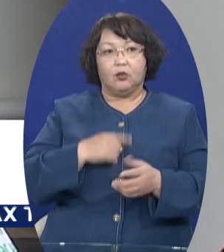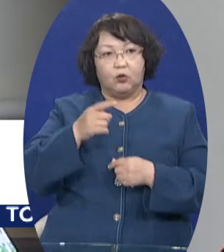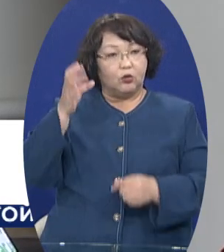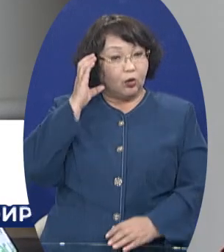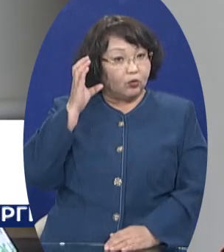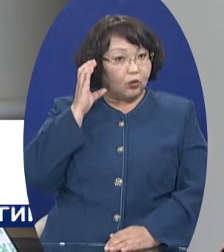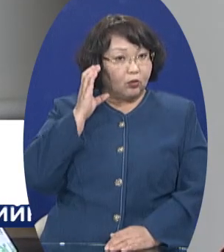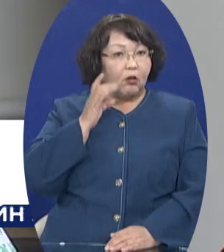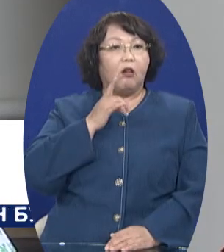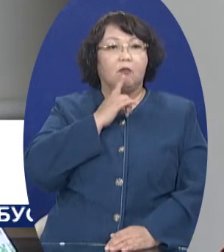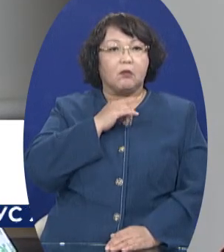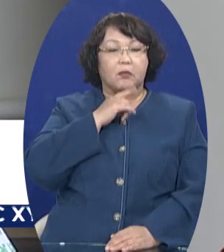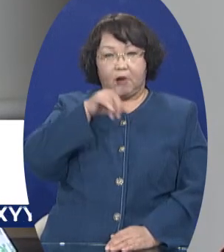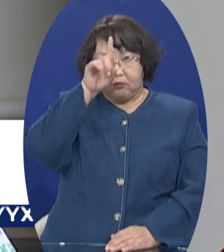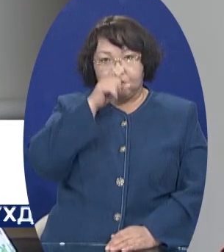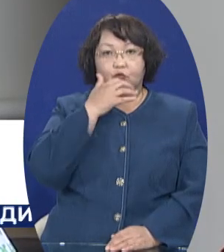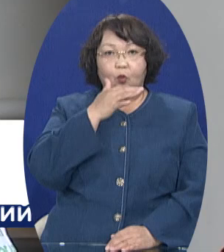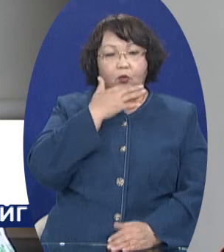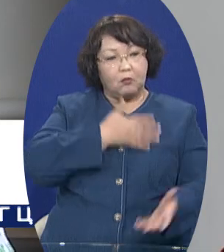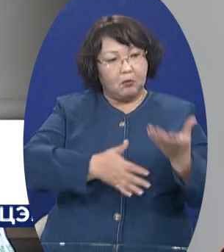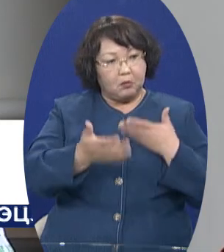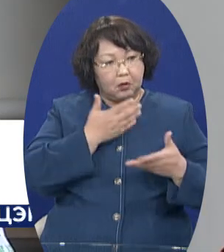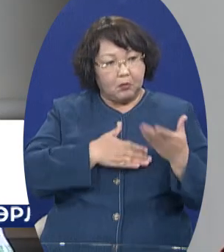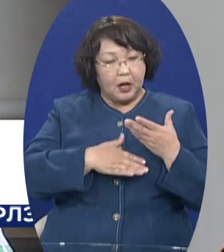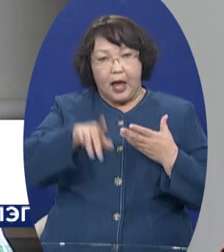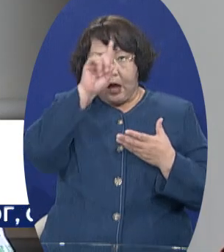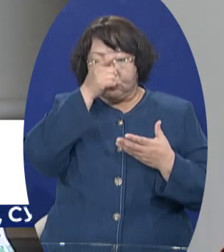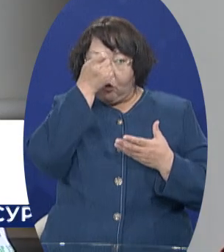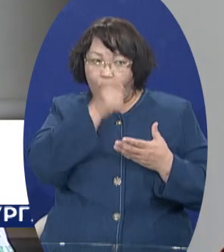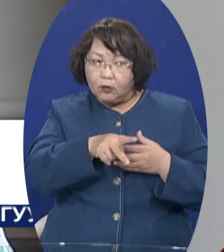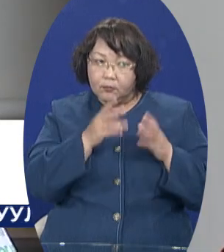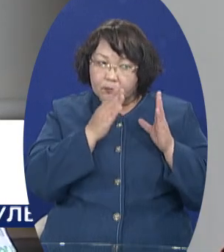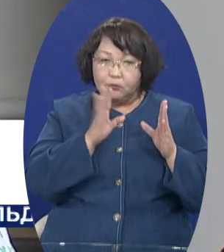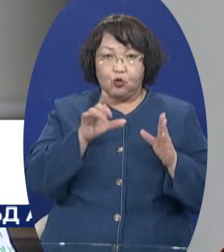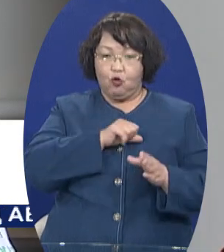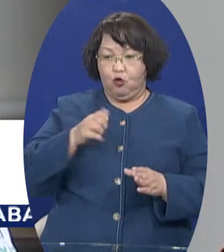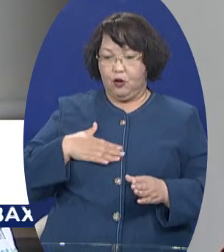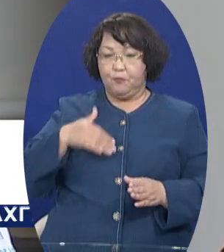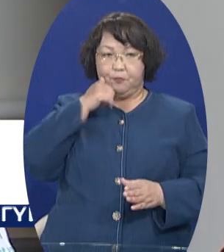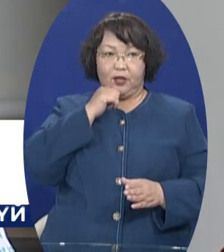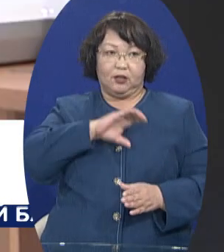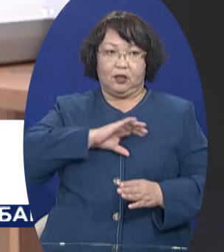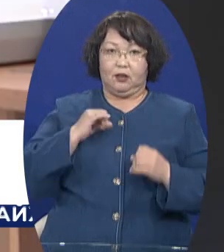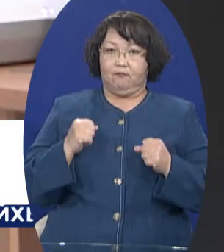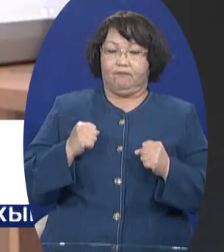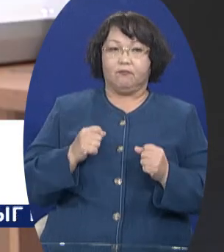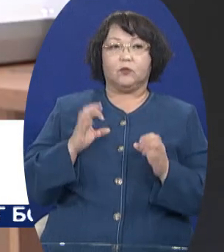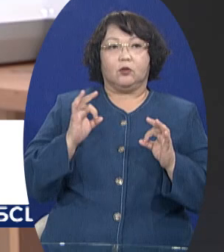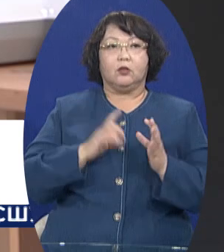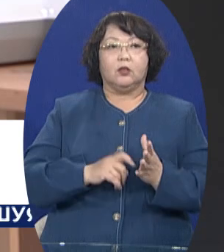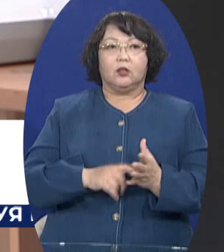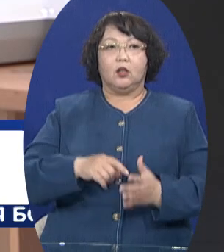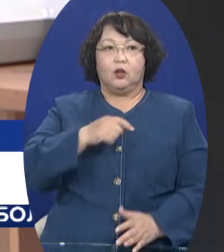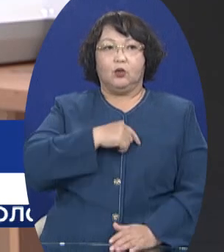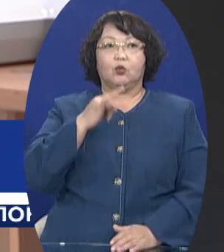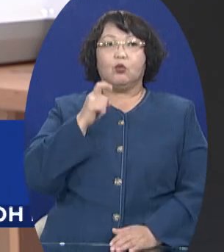хүн хувь хүн заавал эмчээсээ биш өөрийгөө бас их дайчилмаар юм байна гэдгийг л их сонсож үзлээ. Тэр их тааламжтай байна. Зүрхний одоо энэ үзүүлж